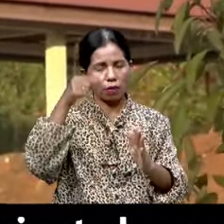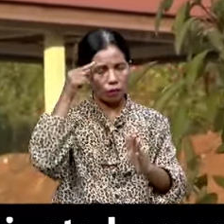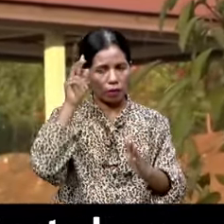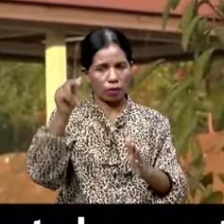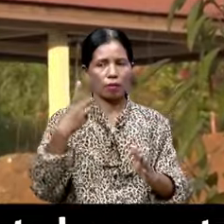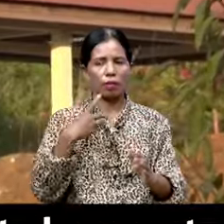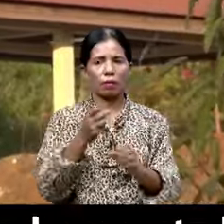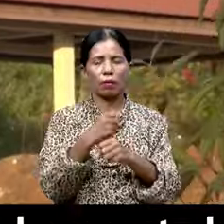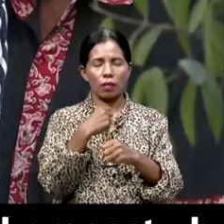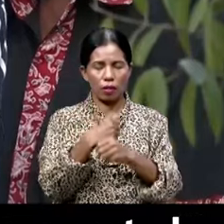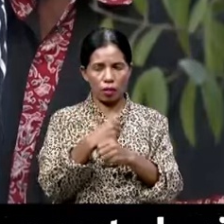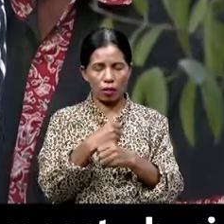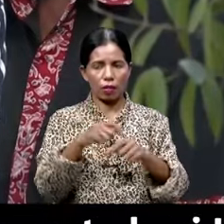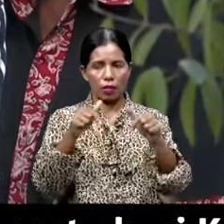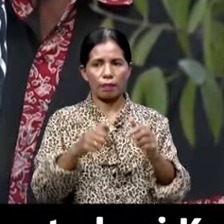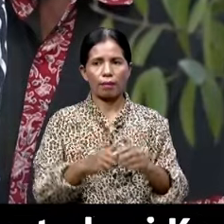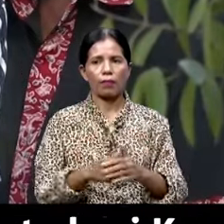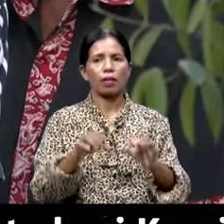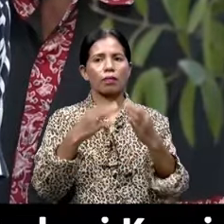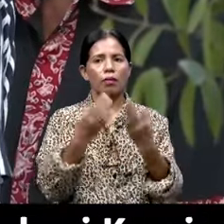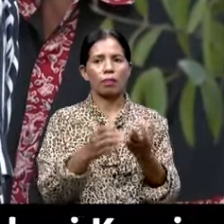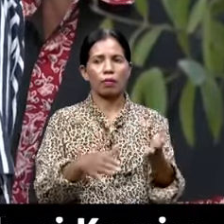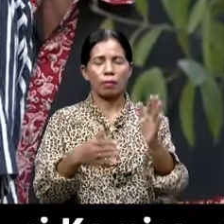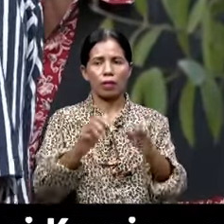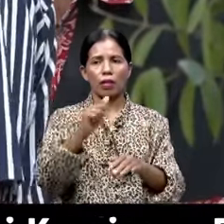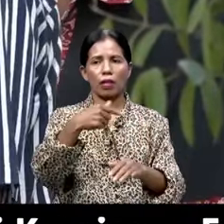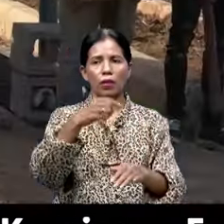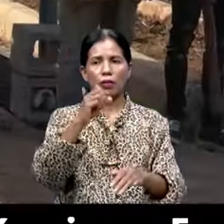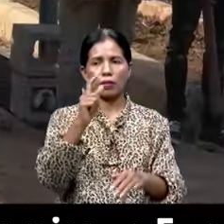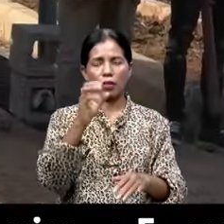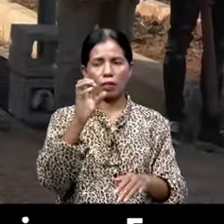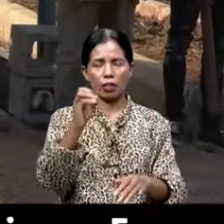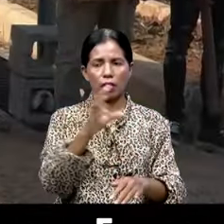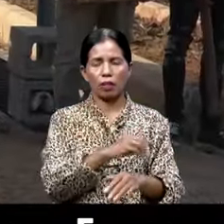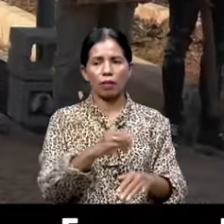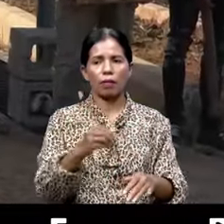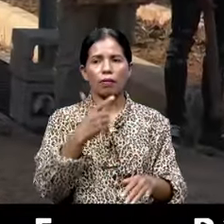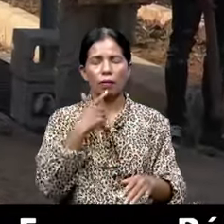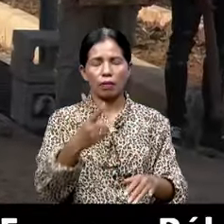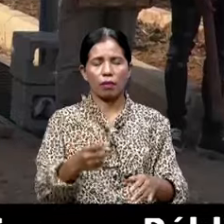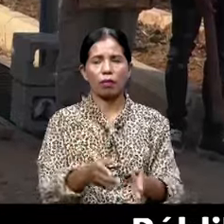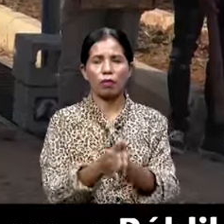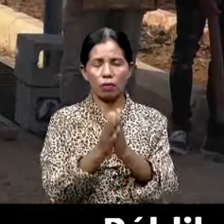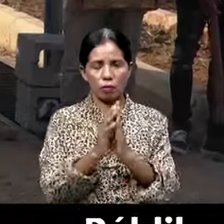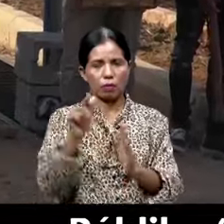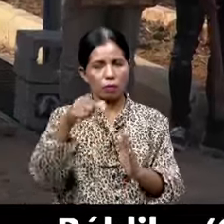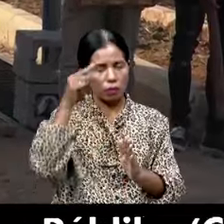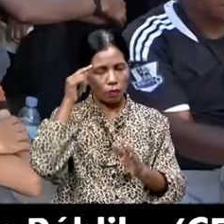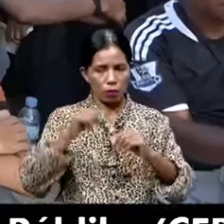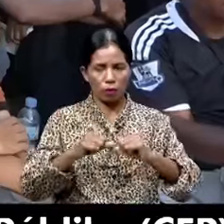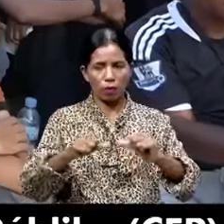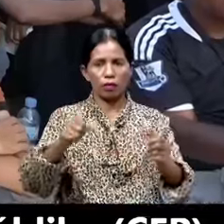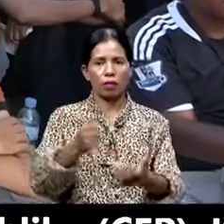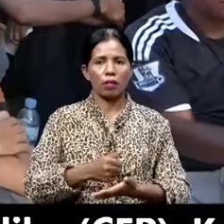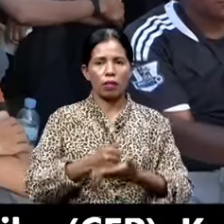mai halau ia cemitério dane. Além de família Matebian Agustino Soares Kodiku Asukai mos husu ba governo atu continua tau